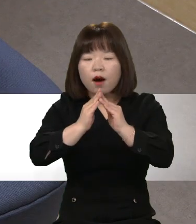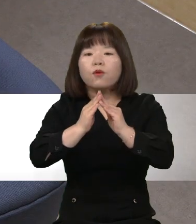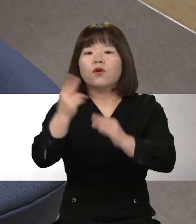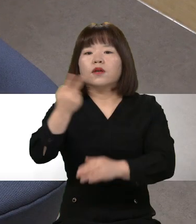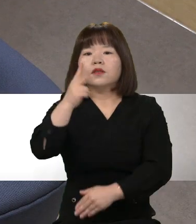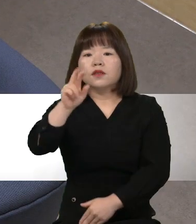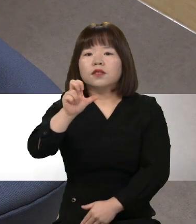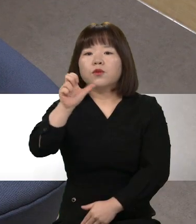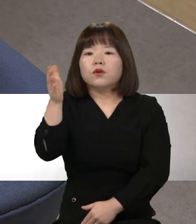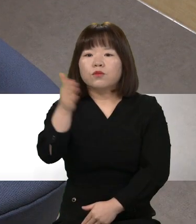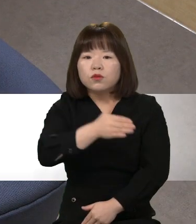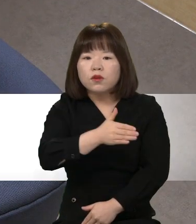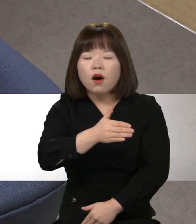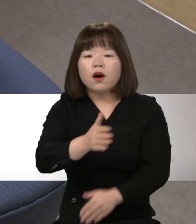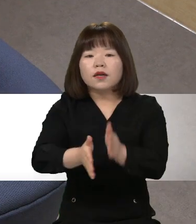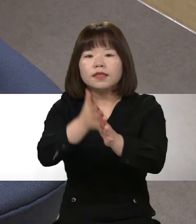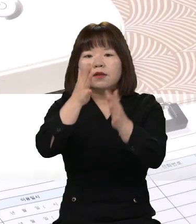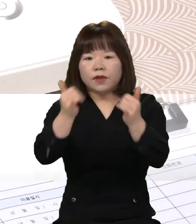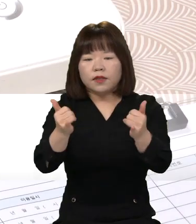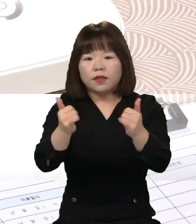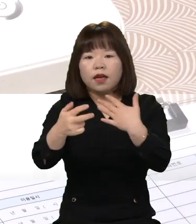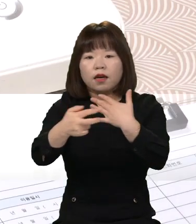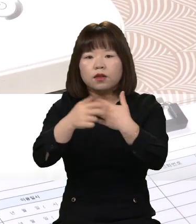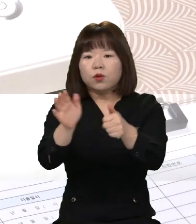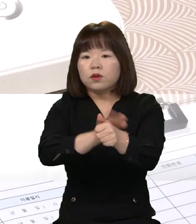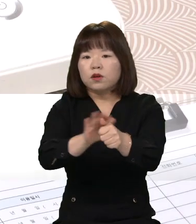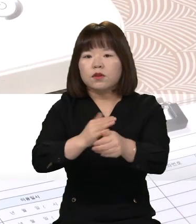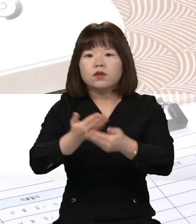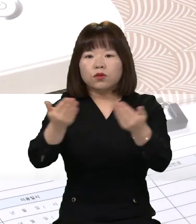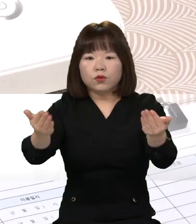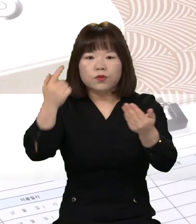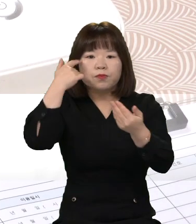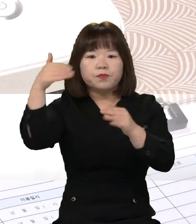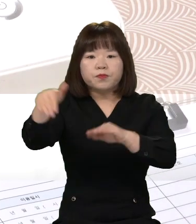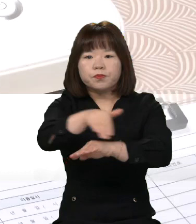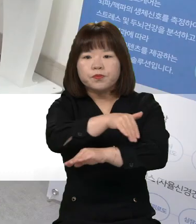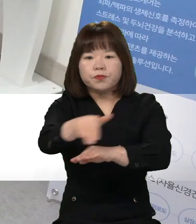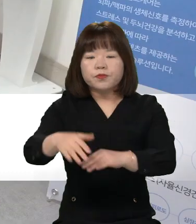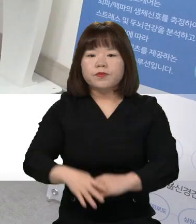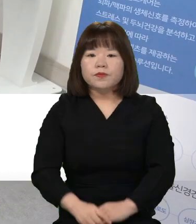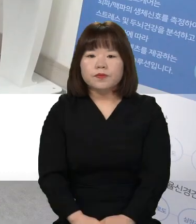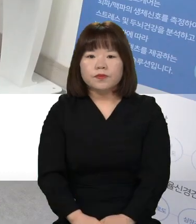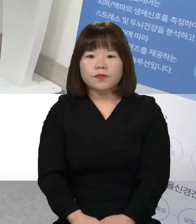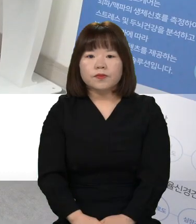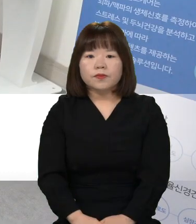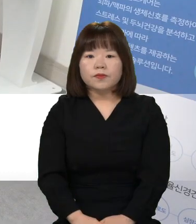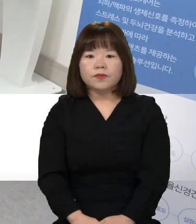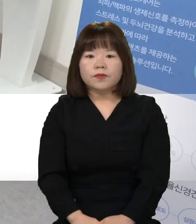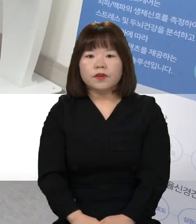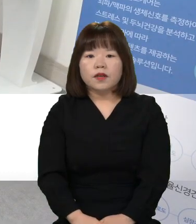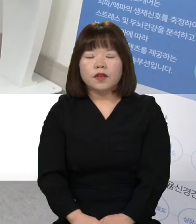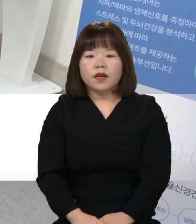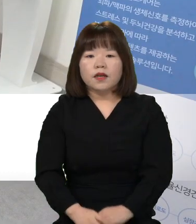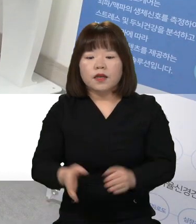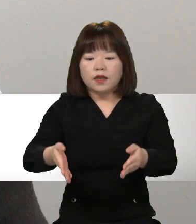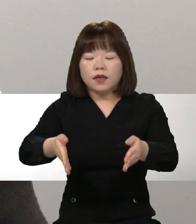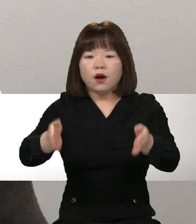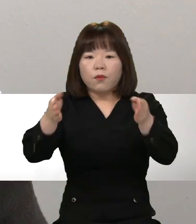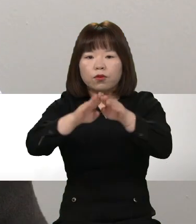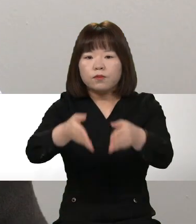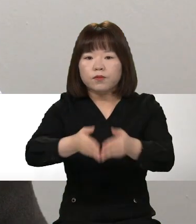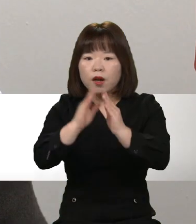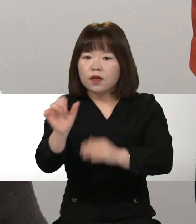후 2025년부터 시민들에게 보건 의료 서비스를 본격 제공할 예정입니다 신은